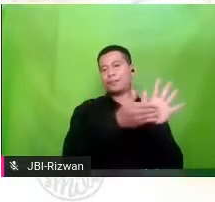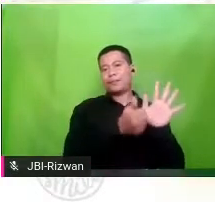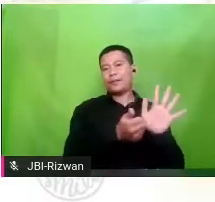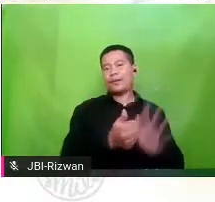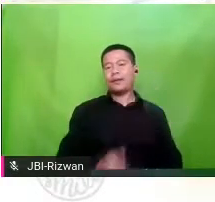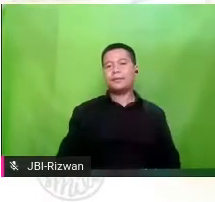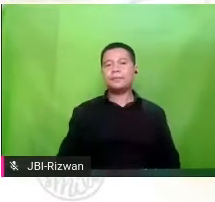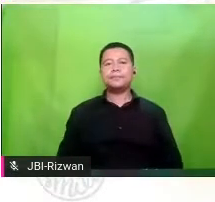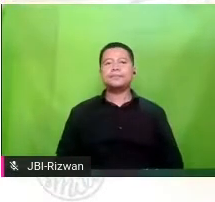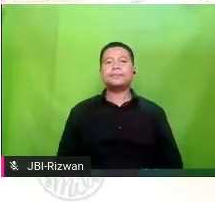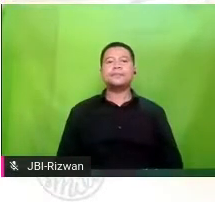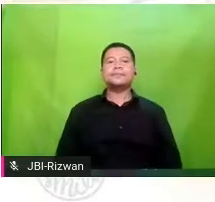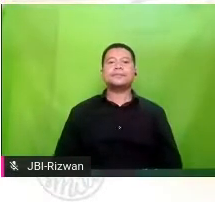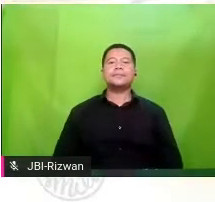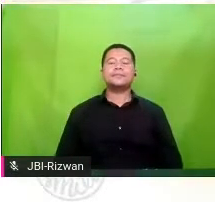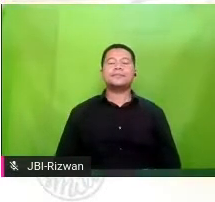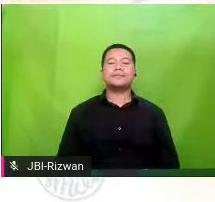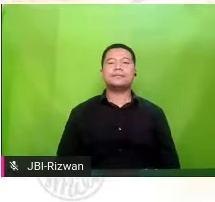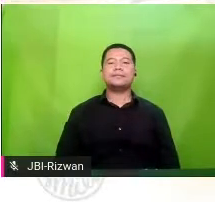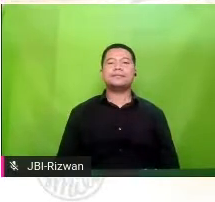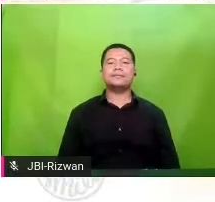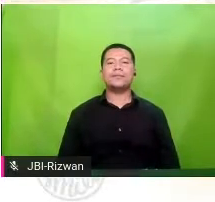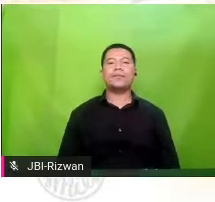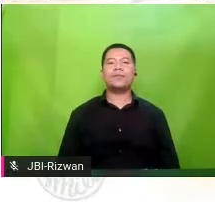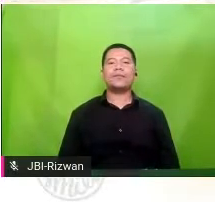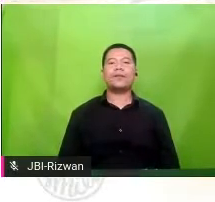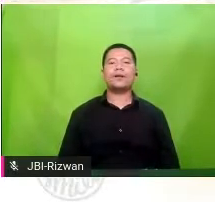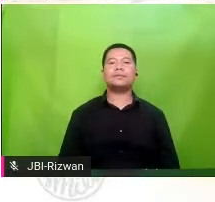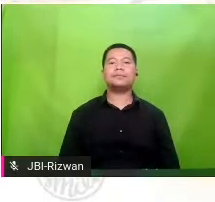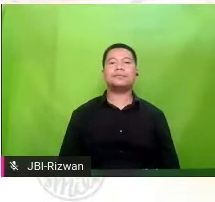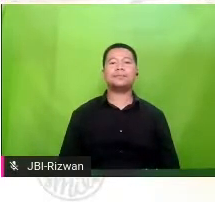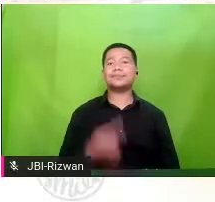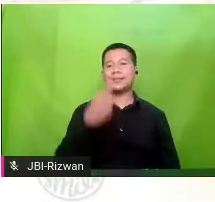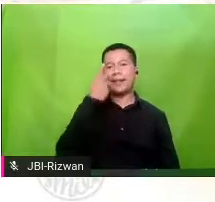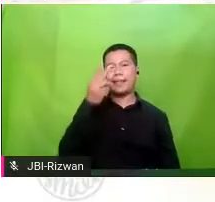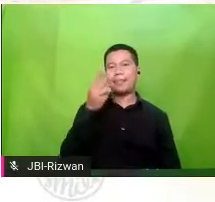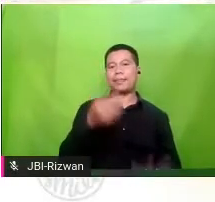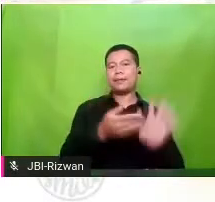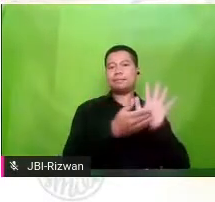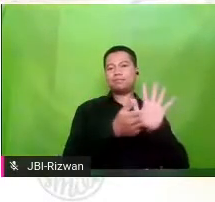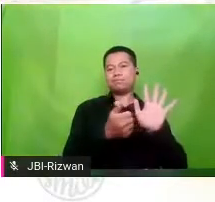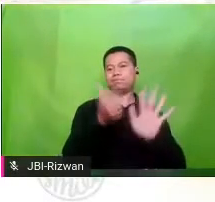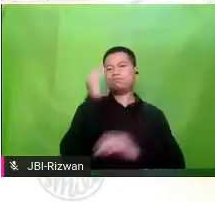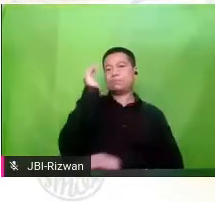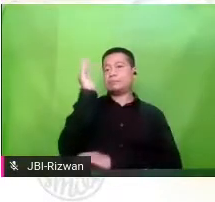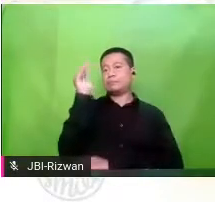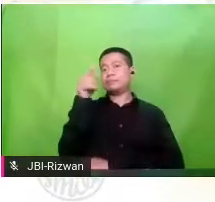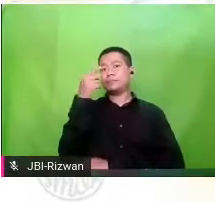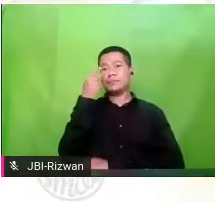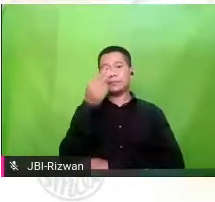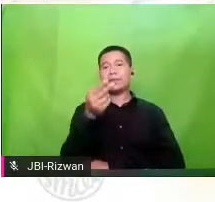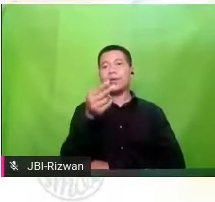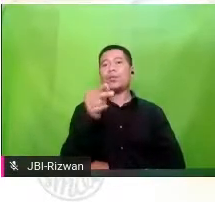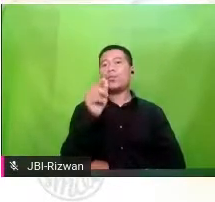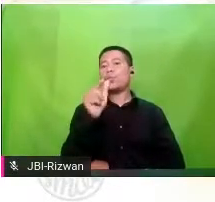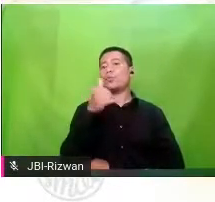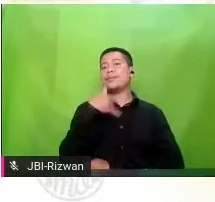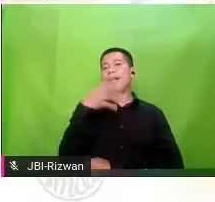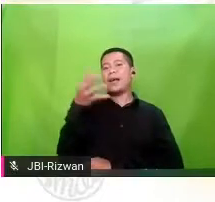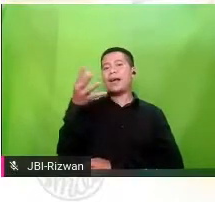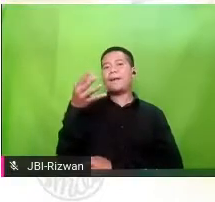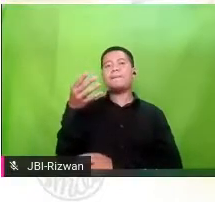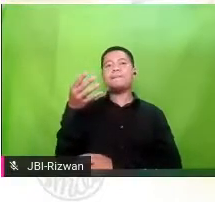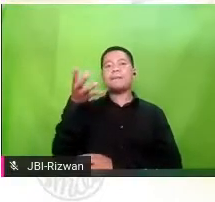Kalau kita lihat di slide ini, untuk bisa memahami proses